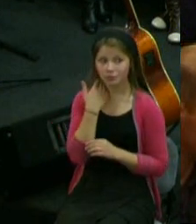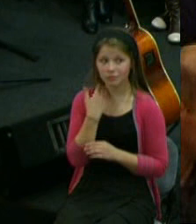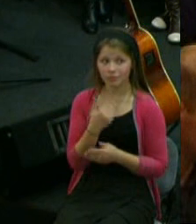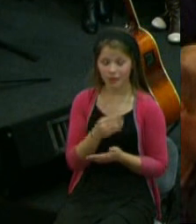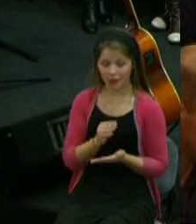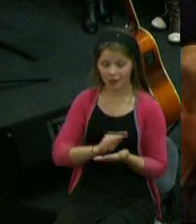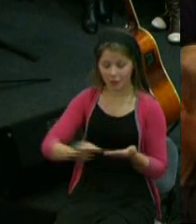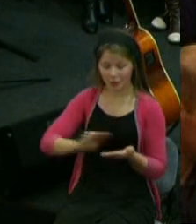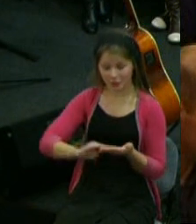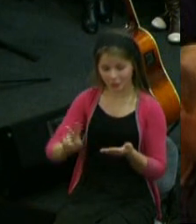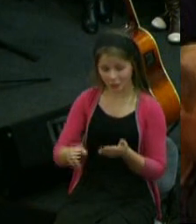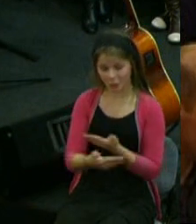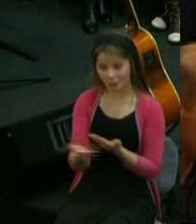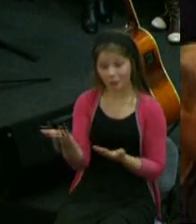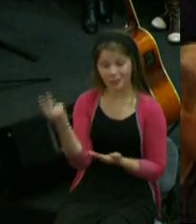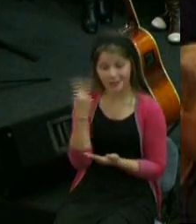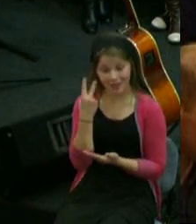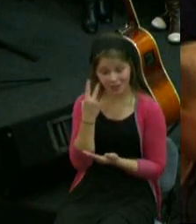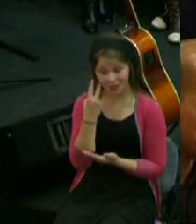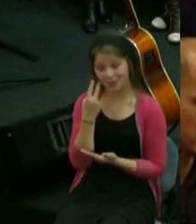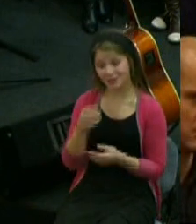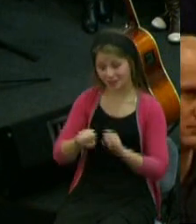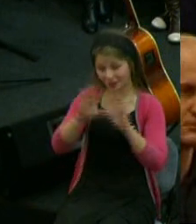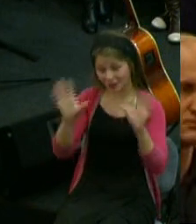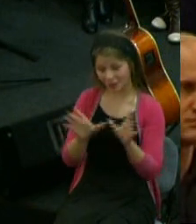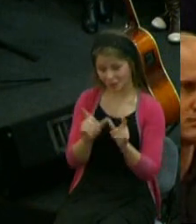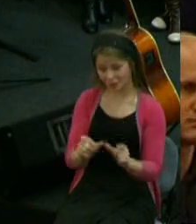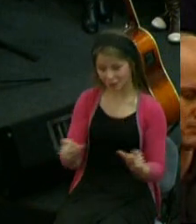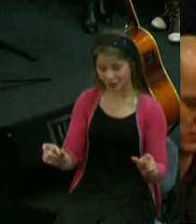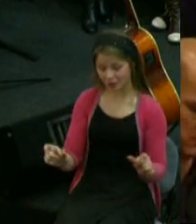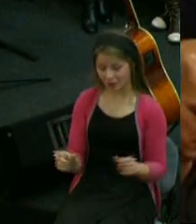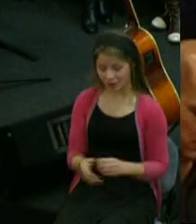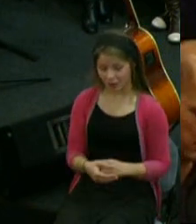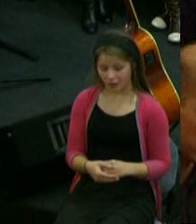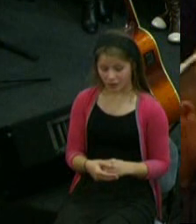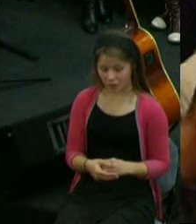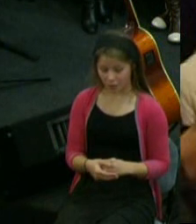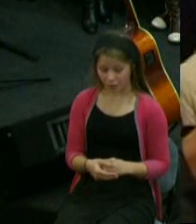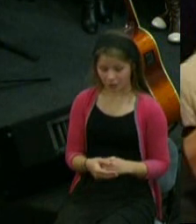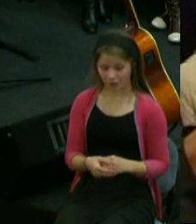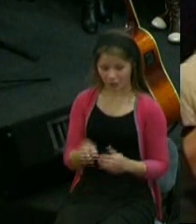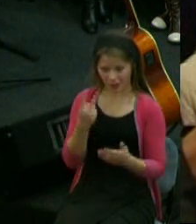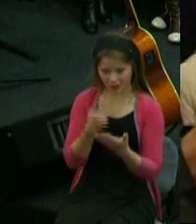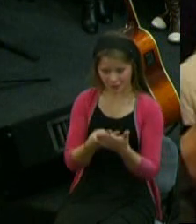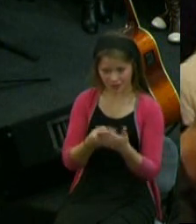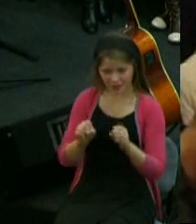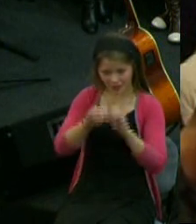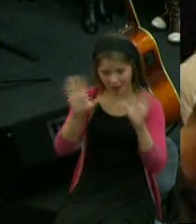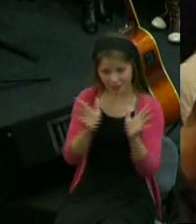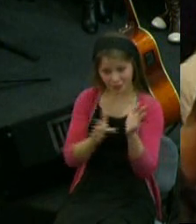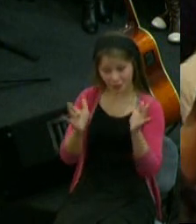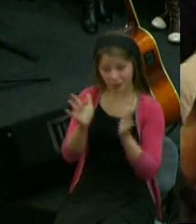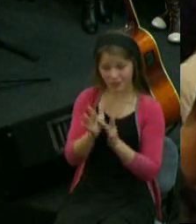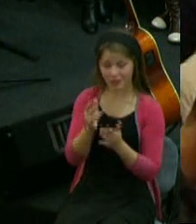що ми були завжди святими людьми. Виявляли святість нашого Ісуса Христа. Виявляли Його характер